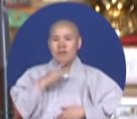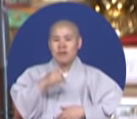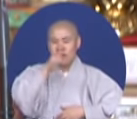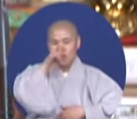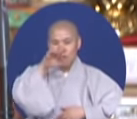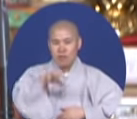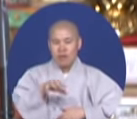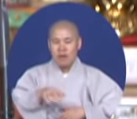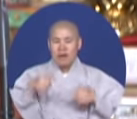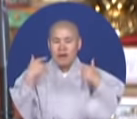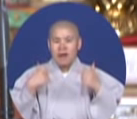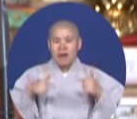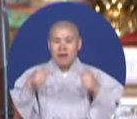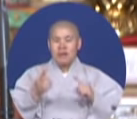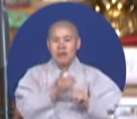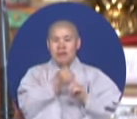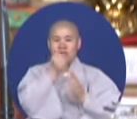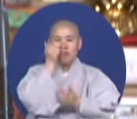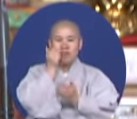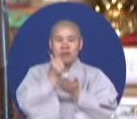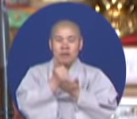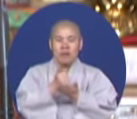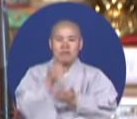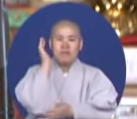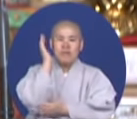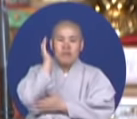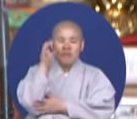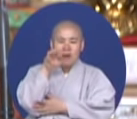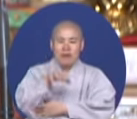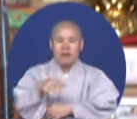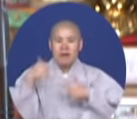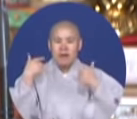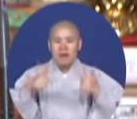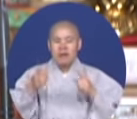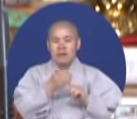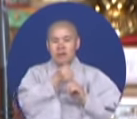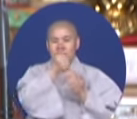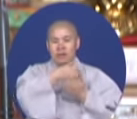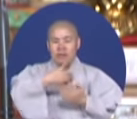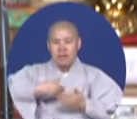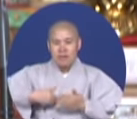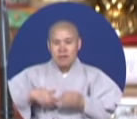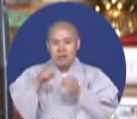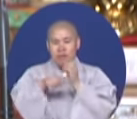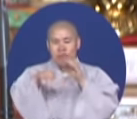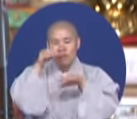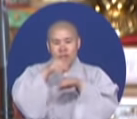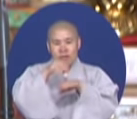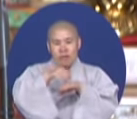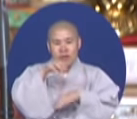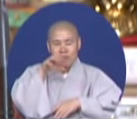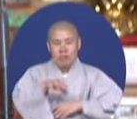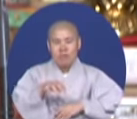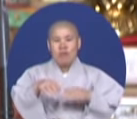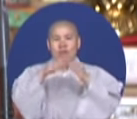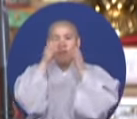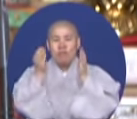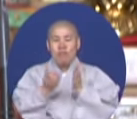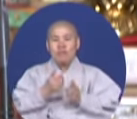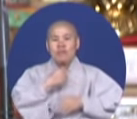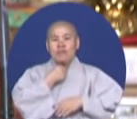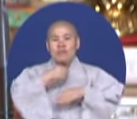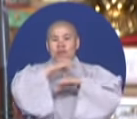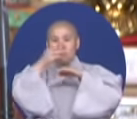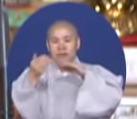늘 부처님이 설법하시는 곳, 항상 불자들이 수행하시는 곳, 모든 소원을